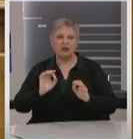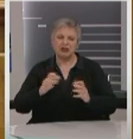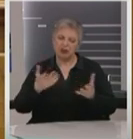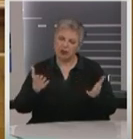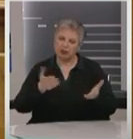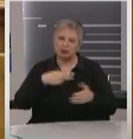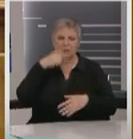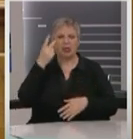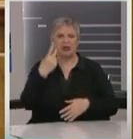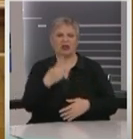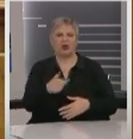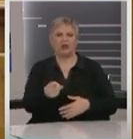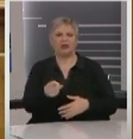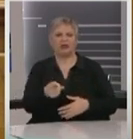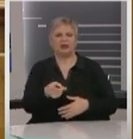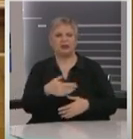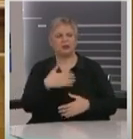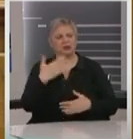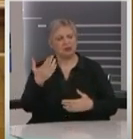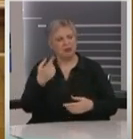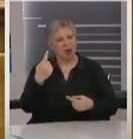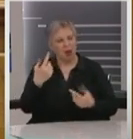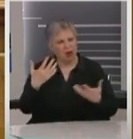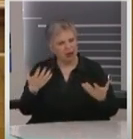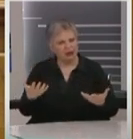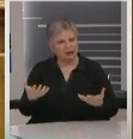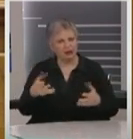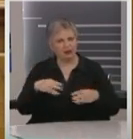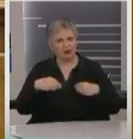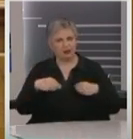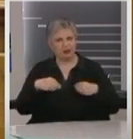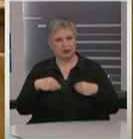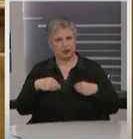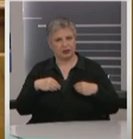κρινόμαστε. Όμως ξέρετε, δεν είμαστε στο ίδιο κόμμα.